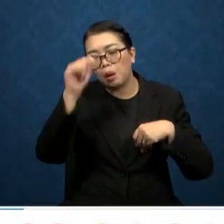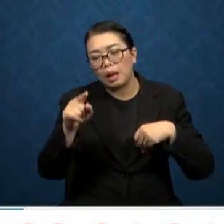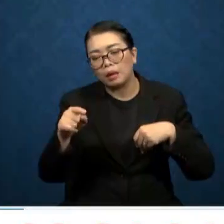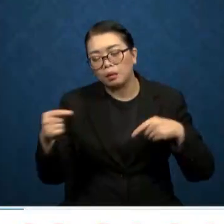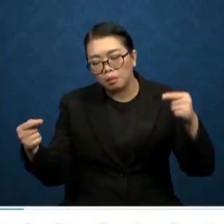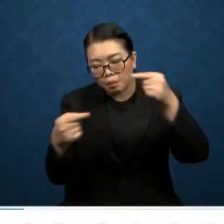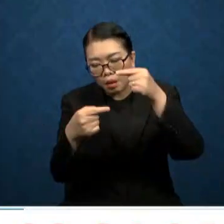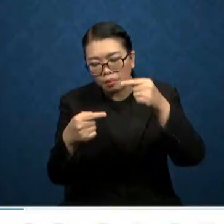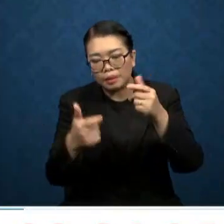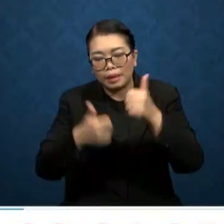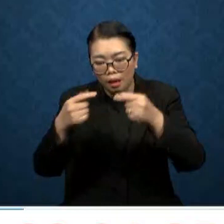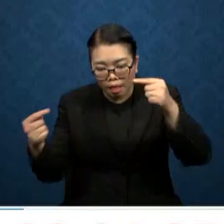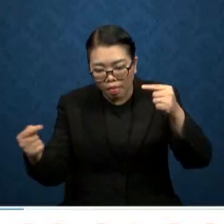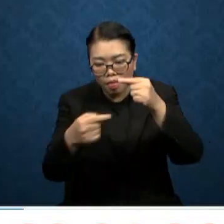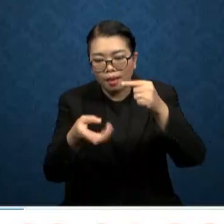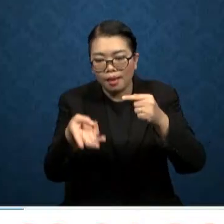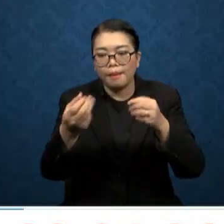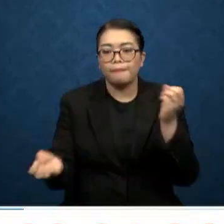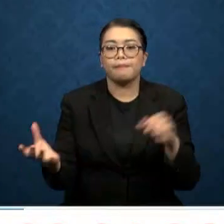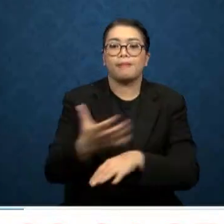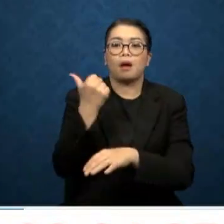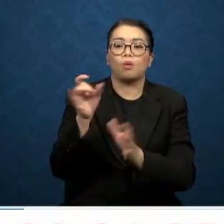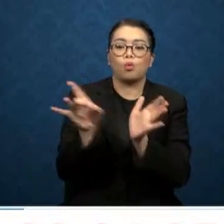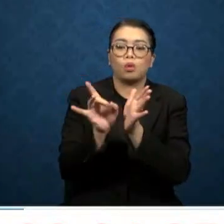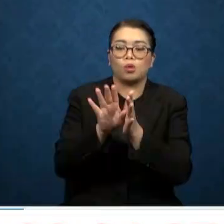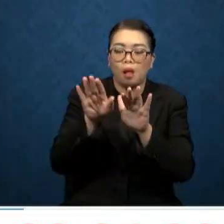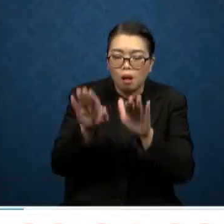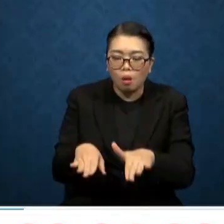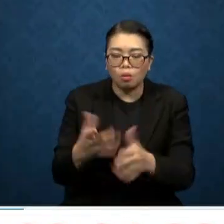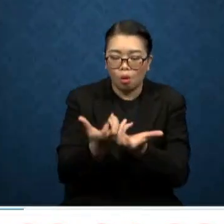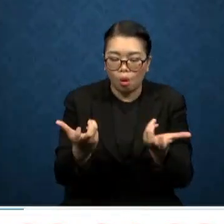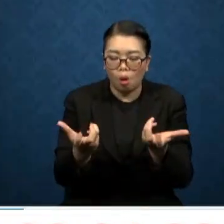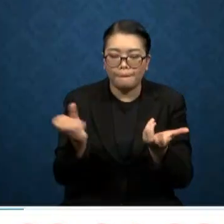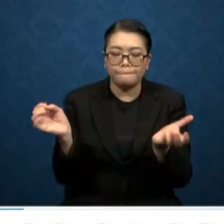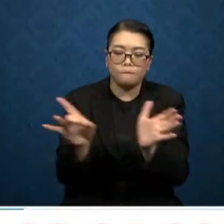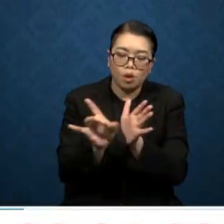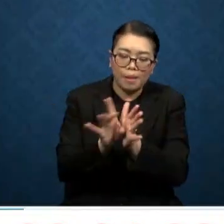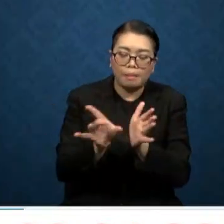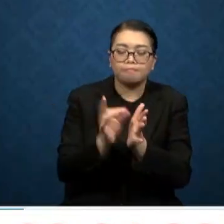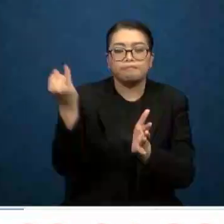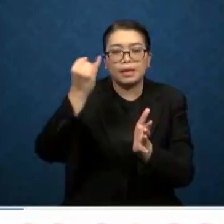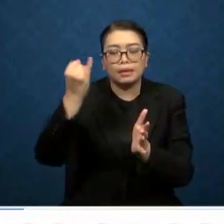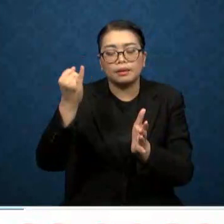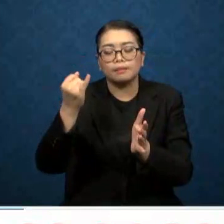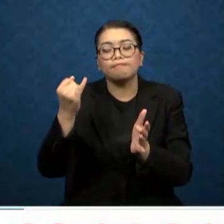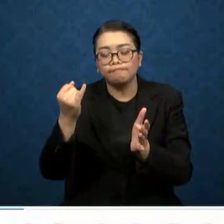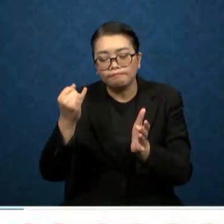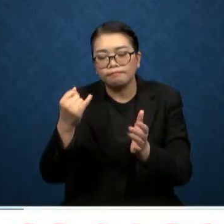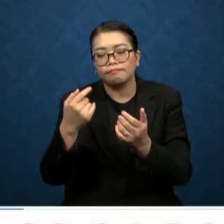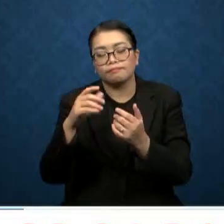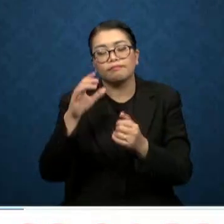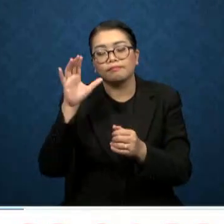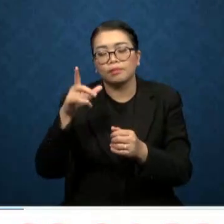ส่งผลให้ผู้รับเหมาลดคุณสมบัติและคุณภาพของวัสดุก่อ